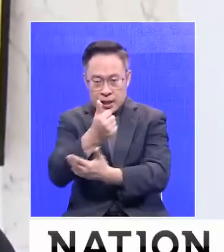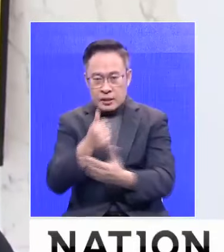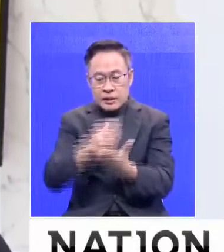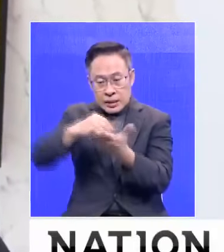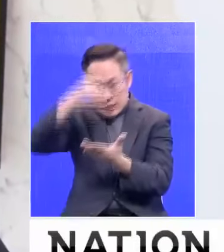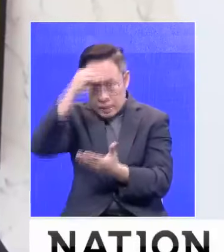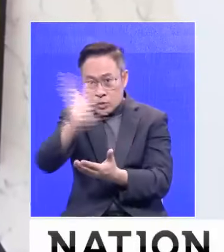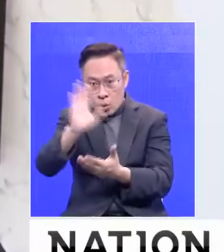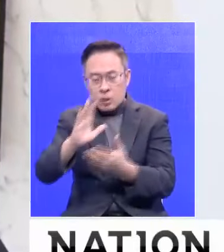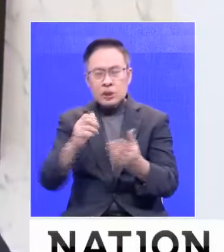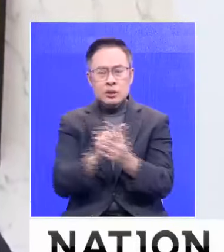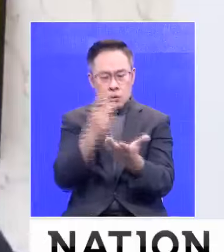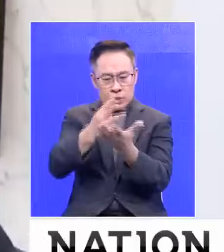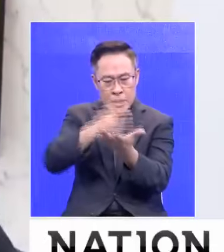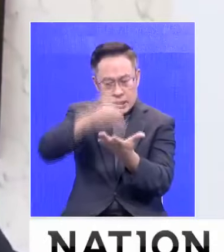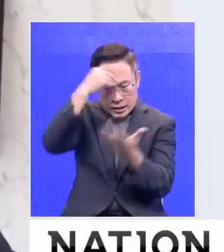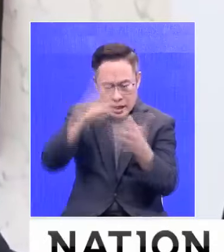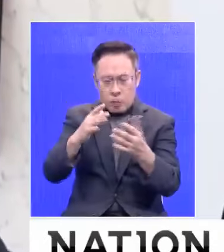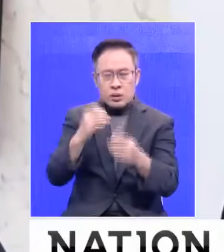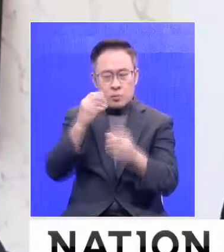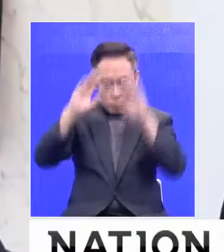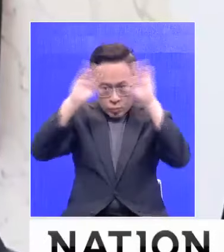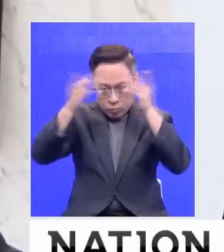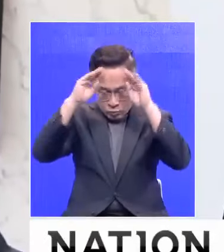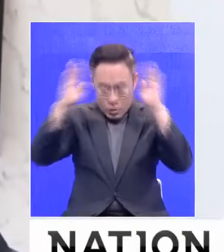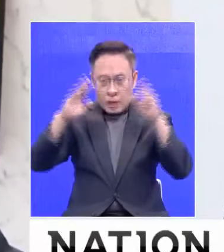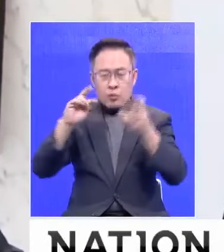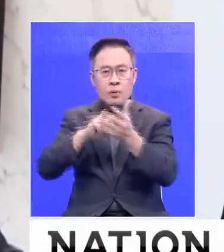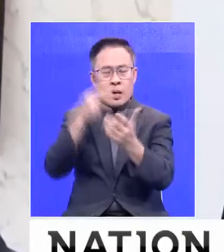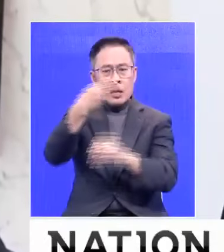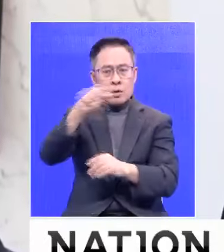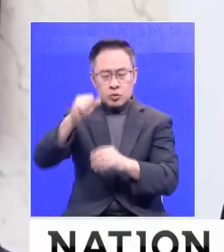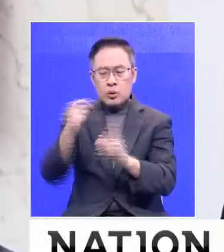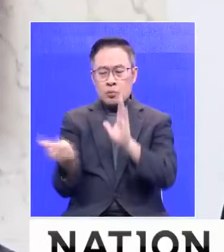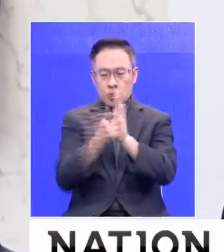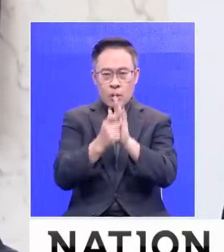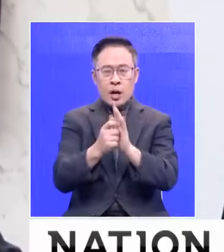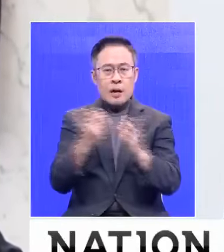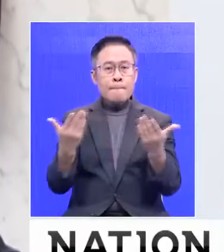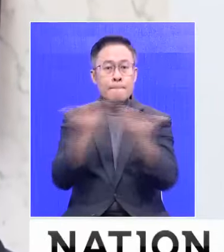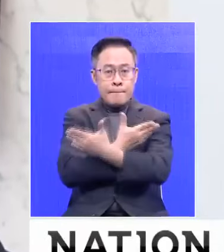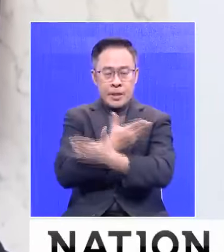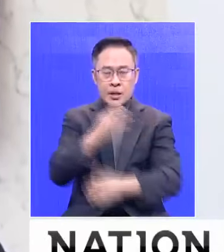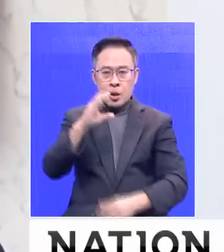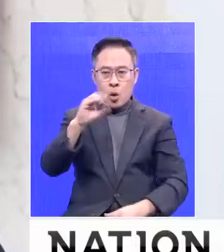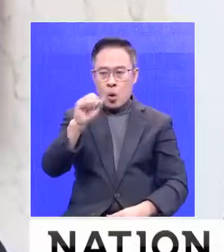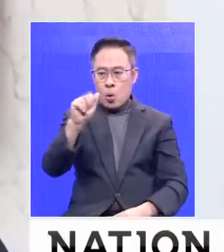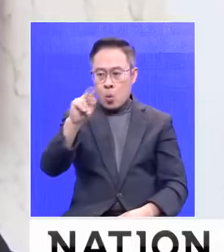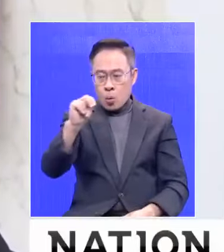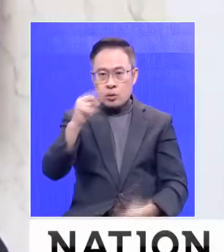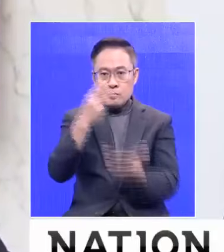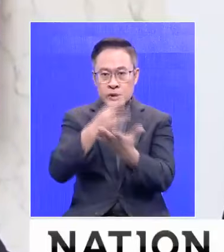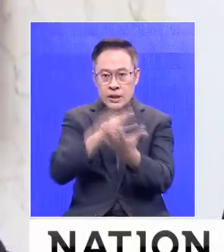ากมีชื่อเสียงอยากแข่งกับสามีก็เห็นใจว่าถูกสามีทำร้ายเอาทรัพย์สินไปก็เห็นใจแนะนำมาให้มาทำงานก็บอกว่าเนี่